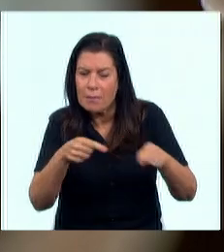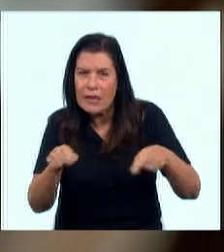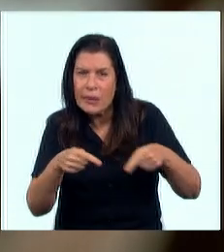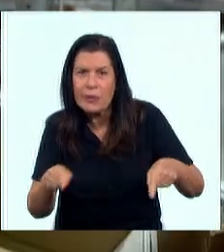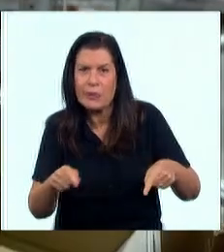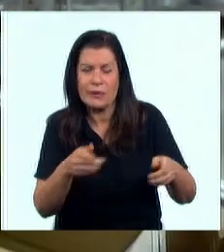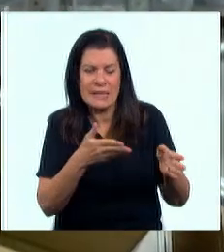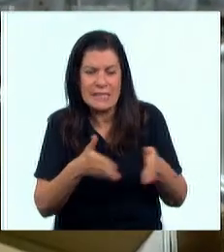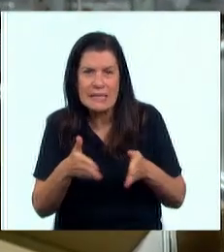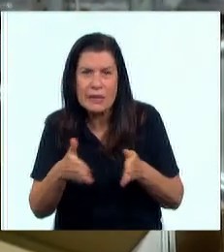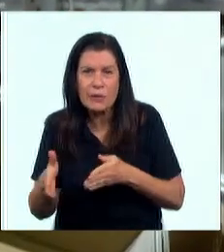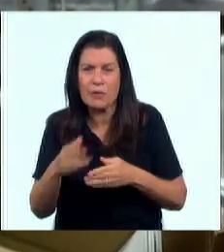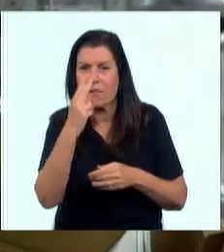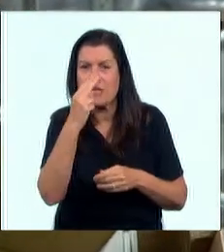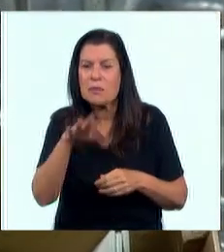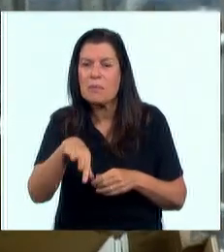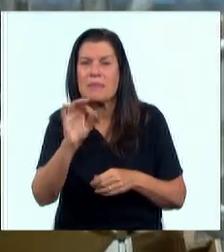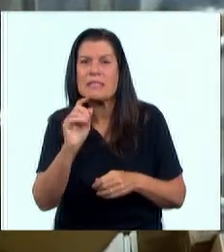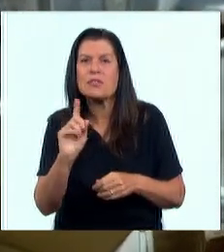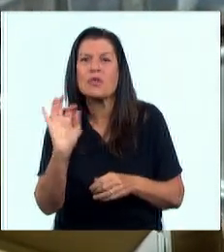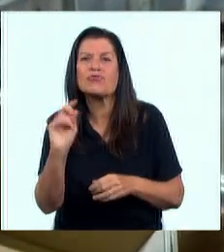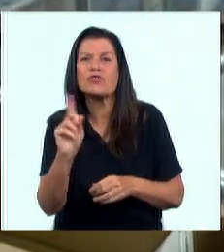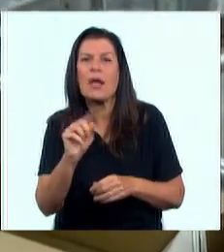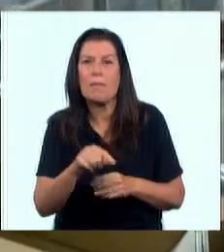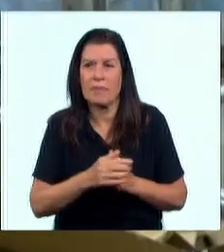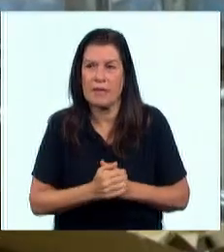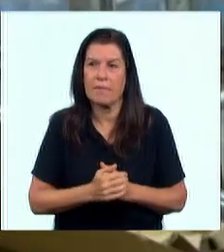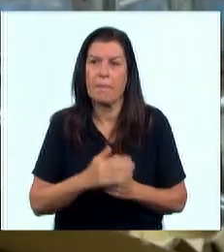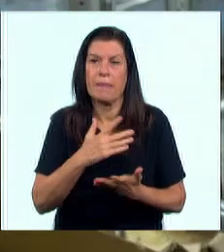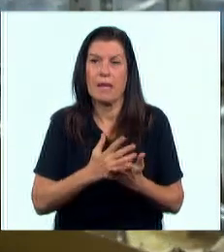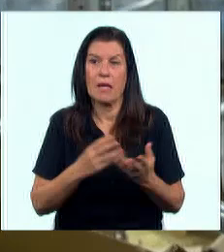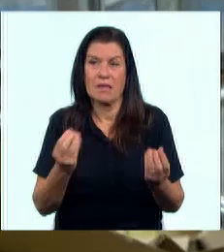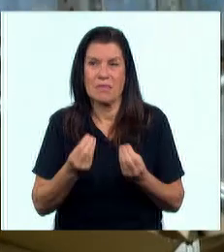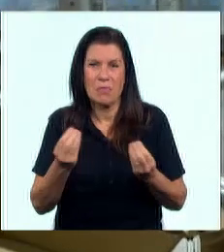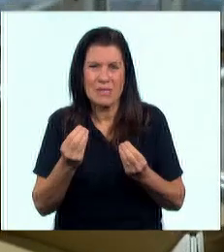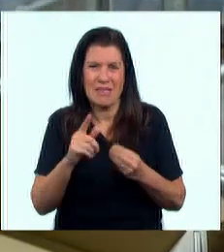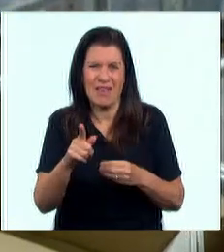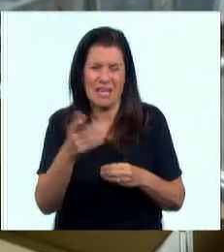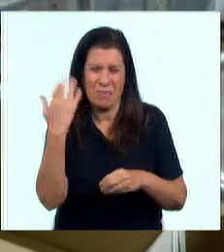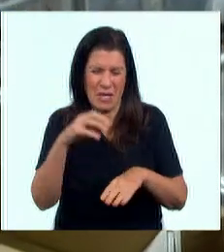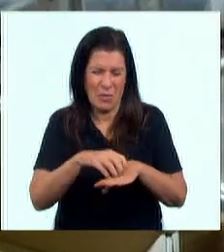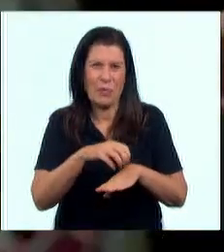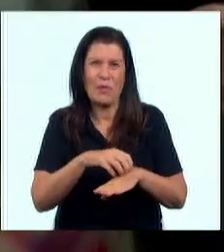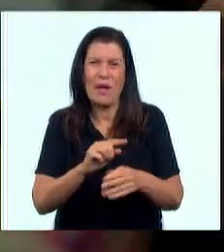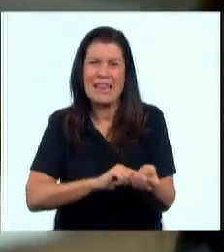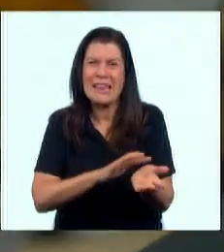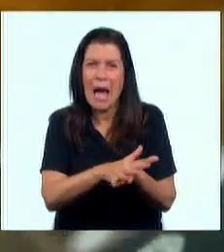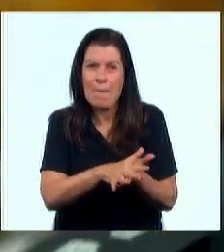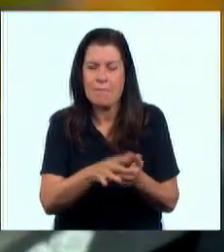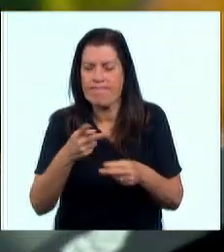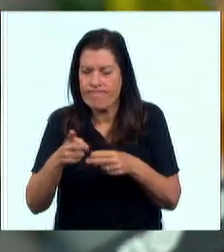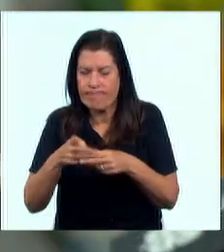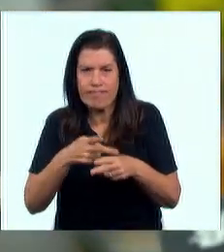את הבעלים שלהם. חלק מהמוצרים שהגיעו מוכתמים בדם עברו ניקוי של זקה, כל שיושבים פה מאחורינו. כאן